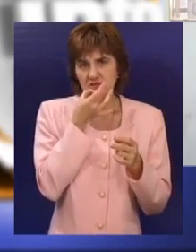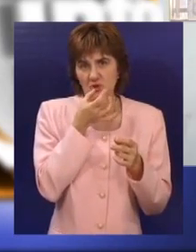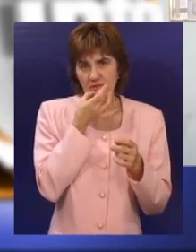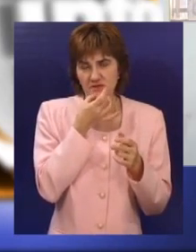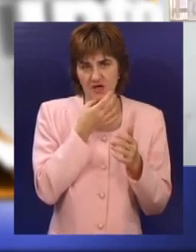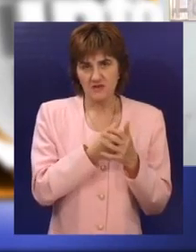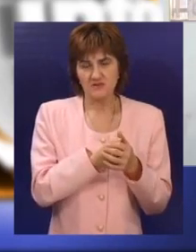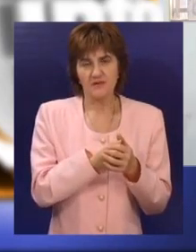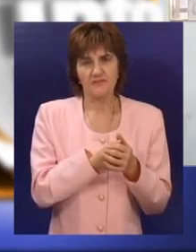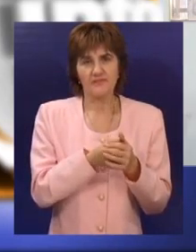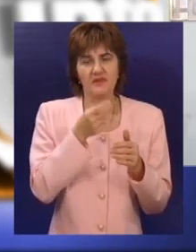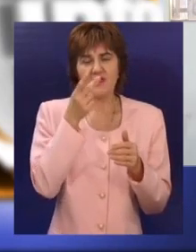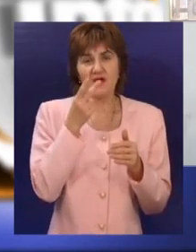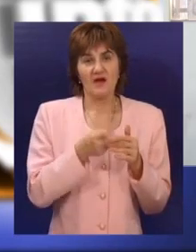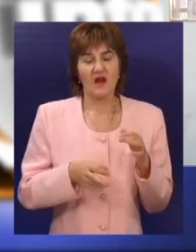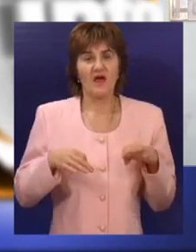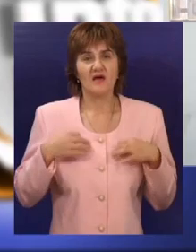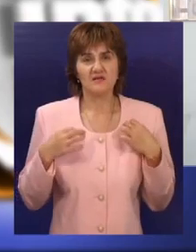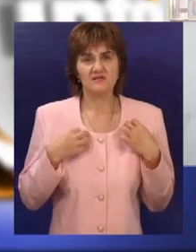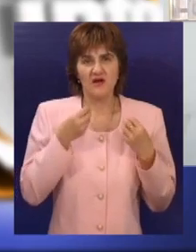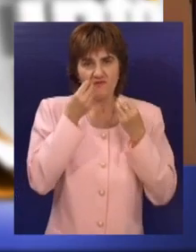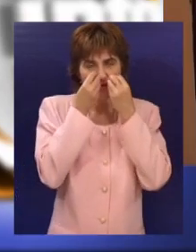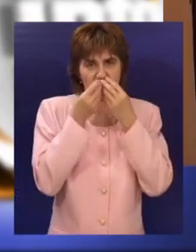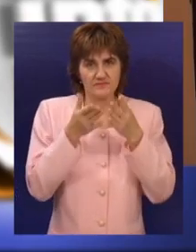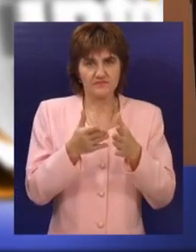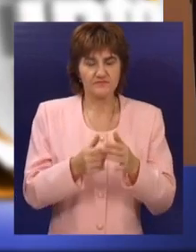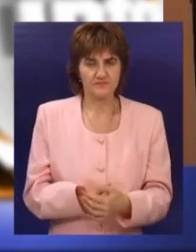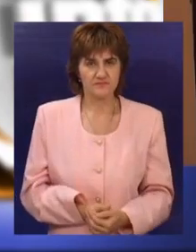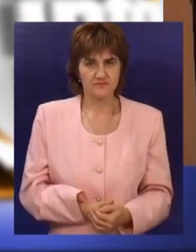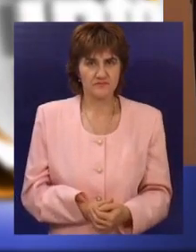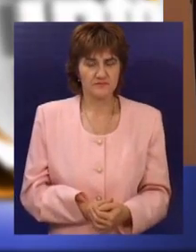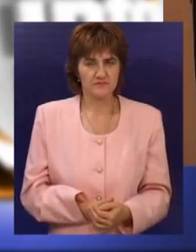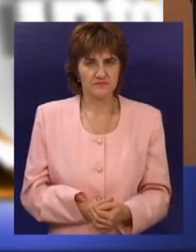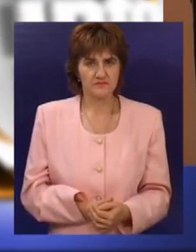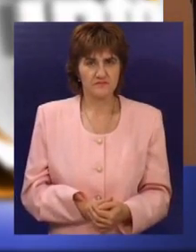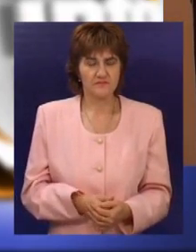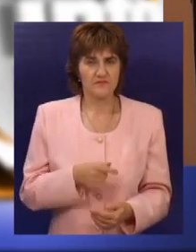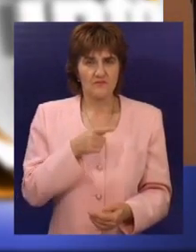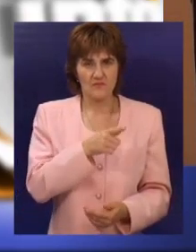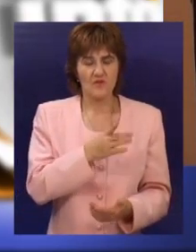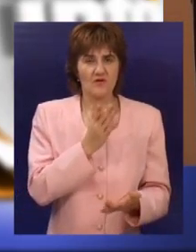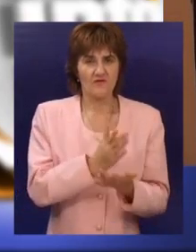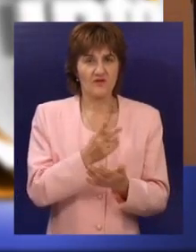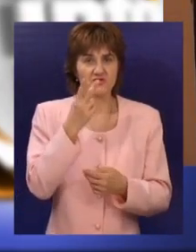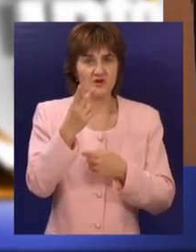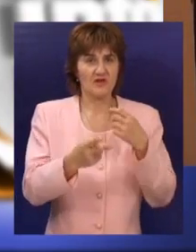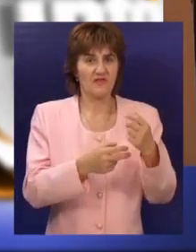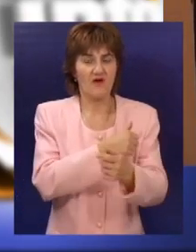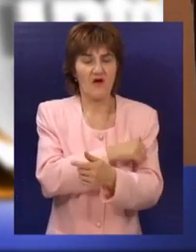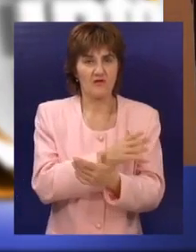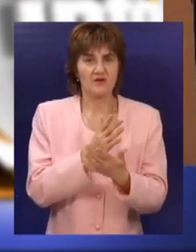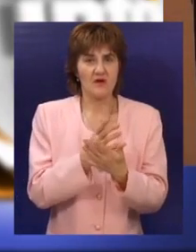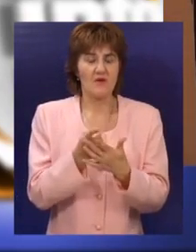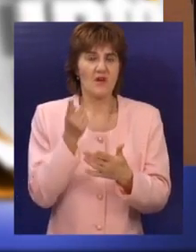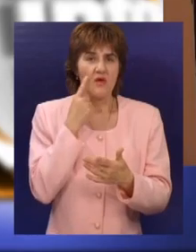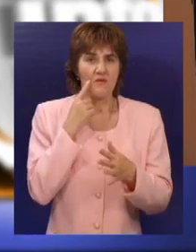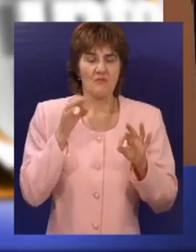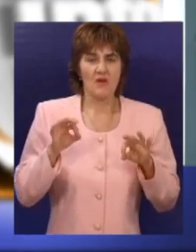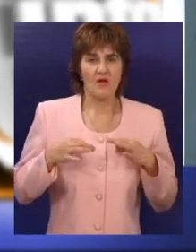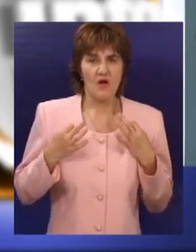supstanca, posljedica za zdravlje je razorna. Predrag je oko 2 godine na lečenju u